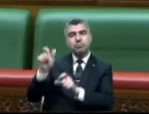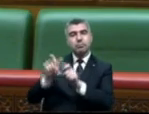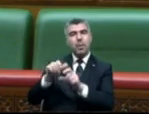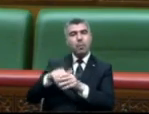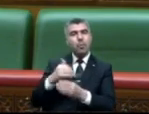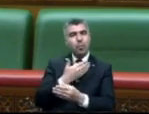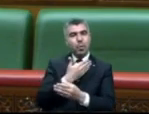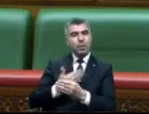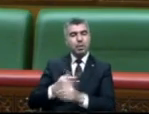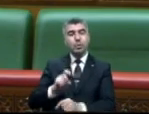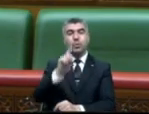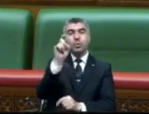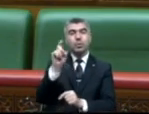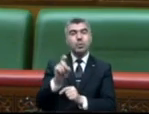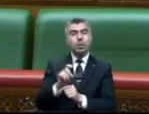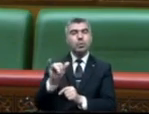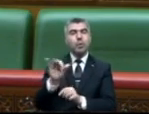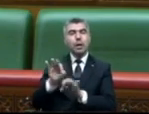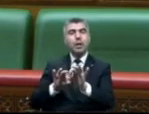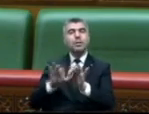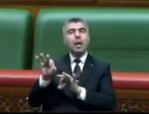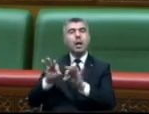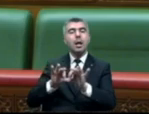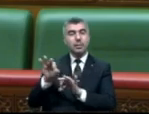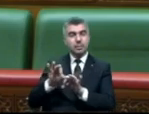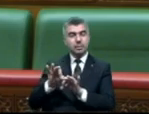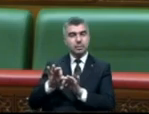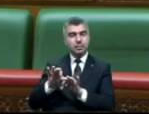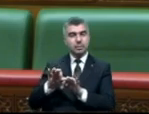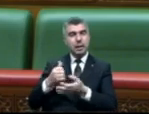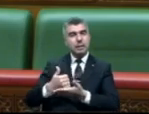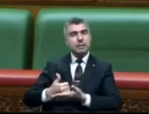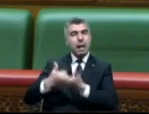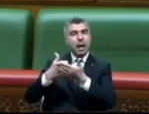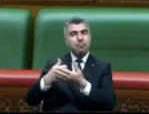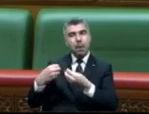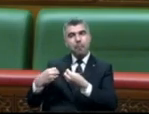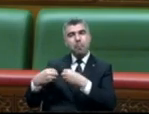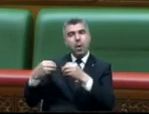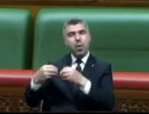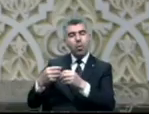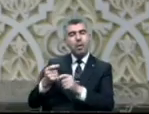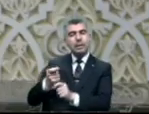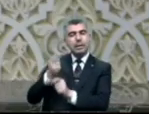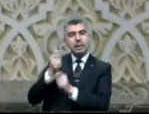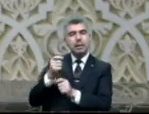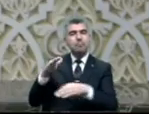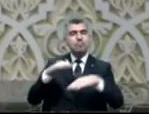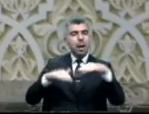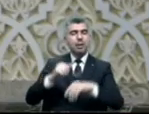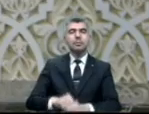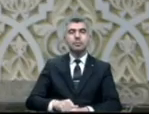المستشارين. السيد الوزير نسائلكم حول الاجراءات التي تتخذونها لدعم تثمين وتسويق منتجات الصيد البحري. رد